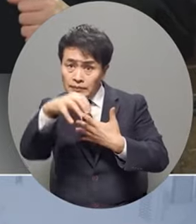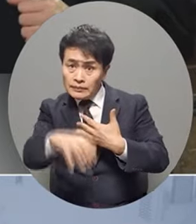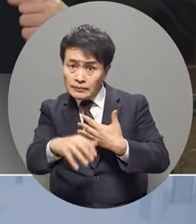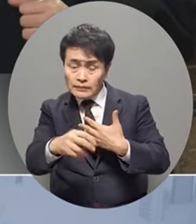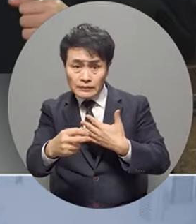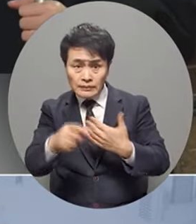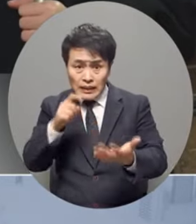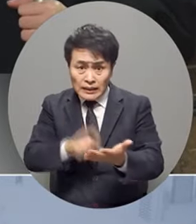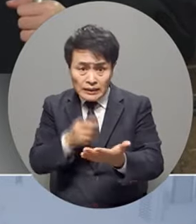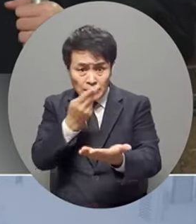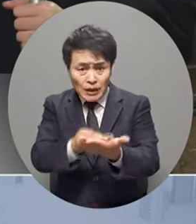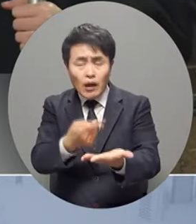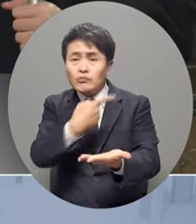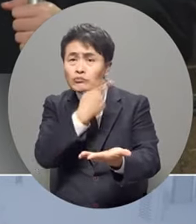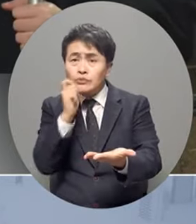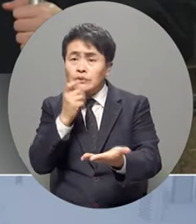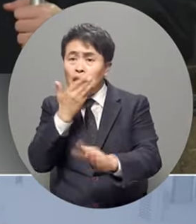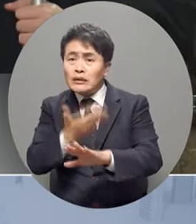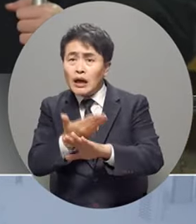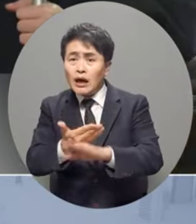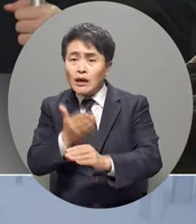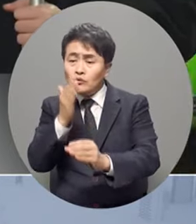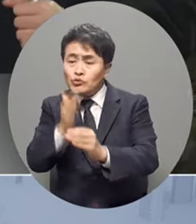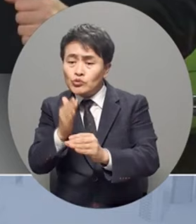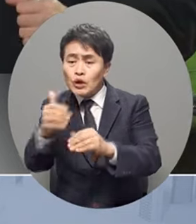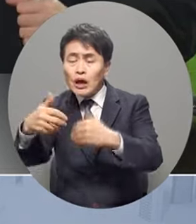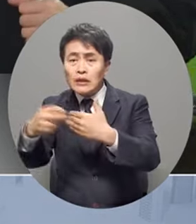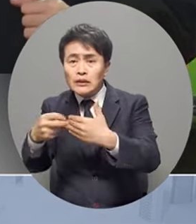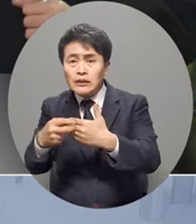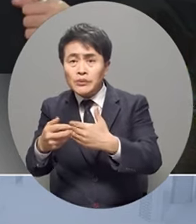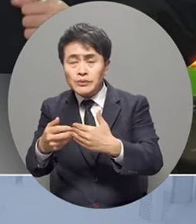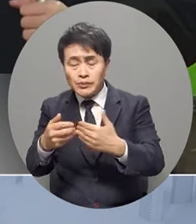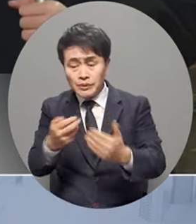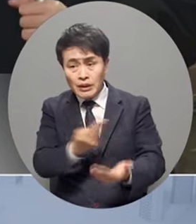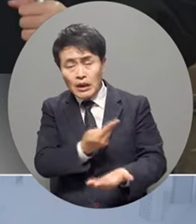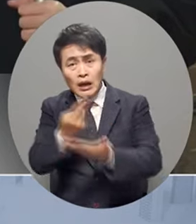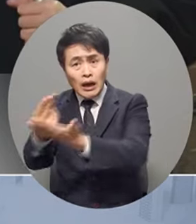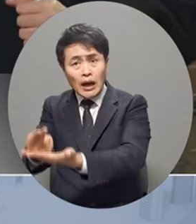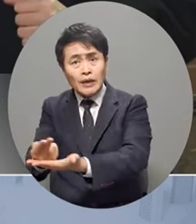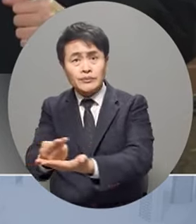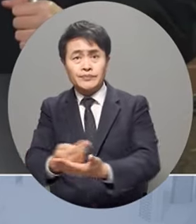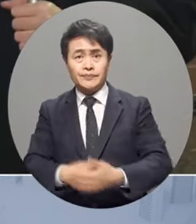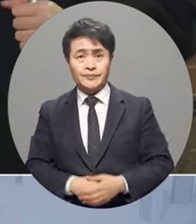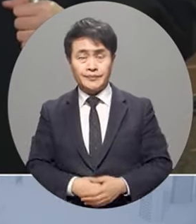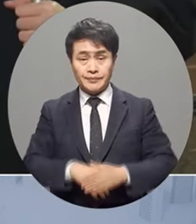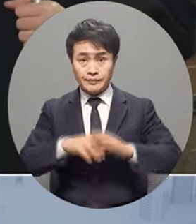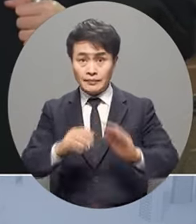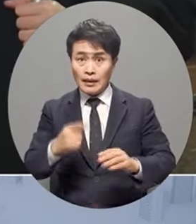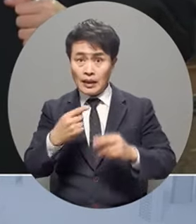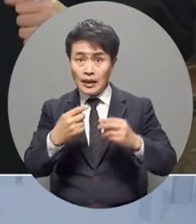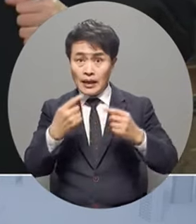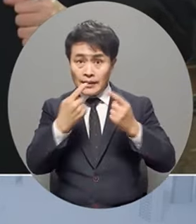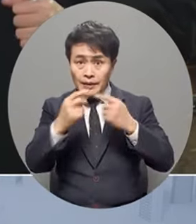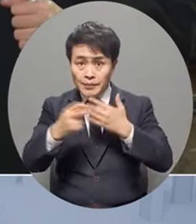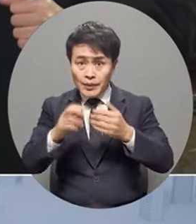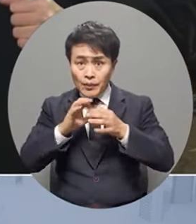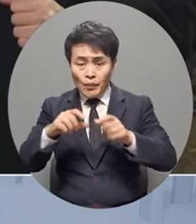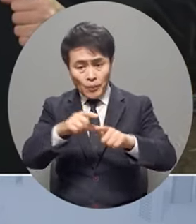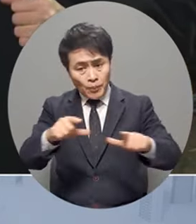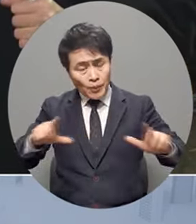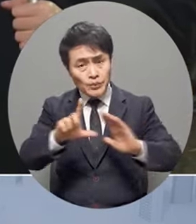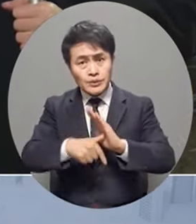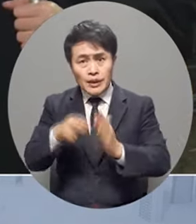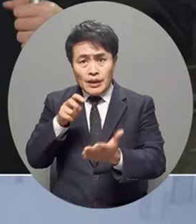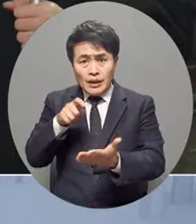자리가 부족하다 보니 다른 중형 병원의 응급실로 환자를 안내하기도 했습니다. 한 대학병원 관계자는 평소에도